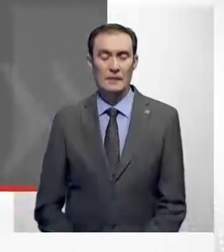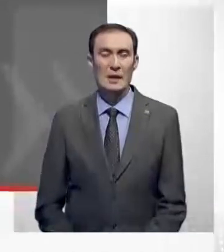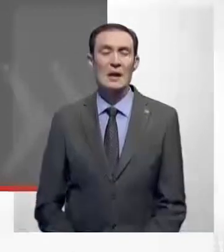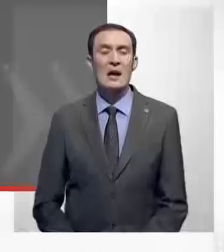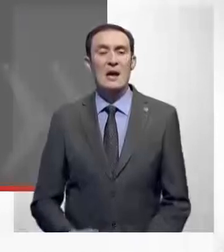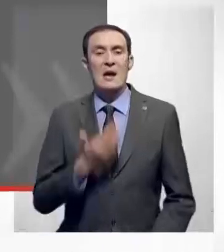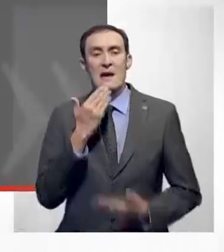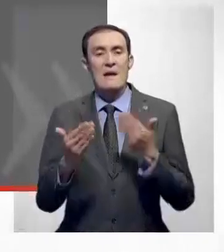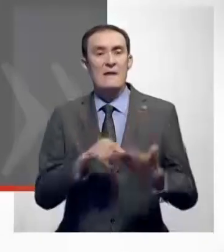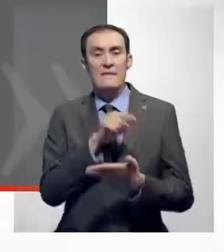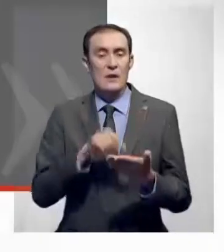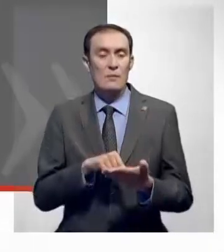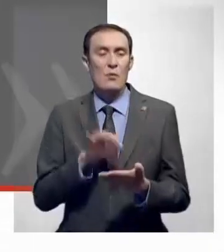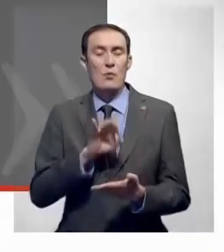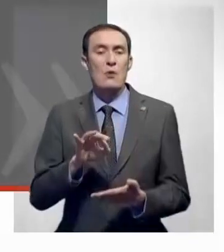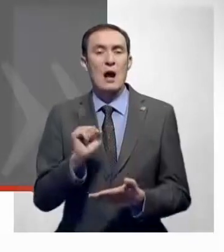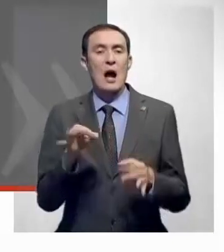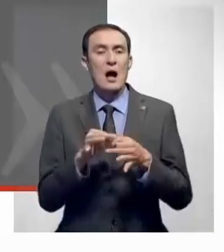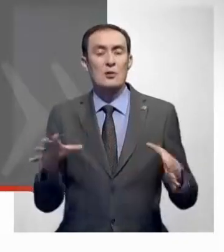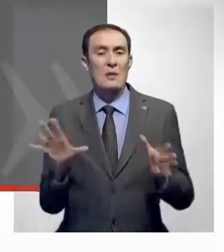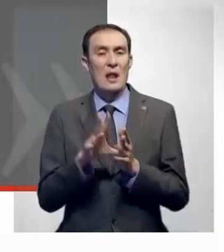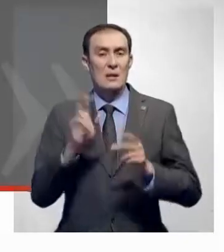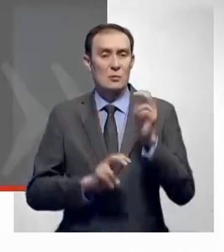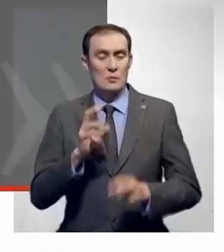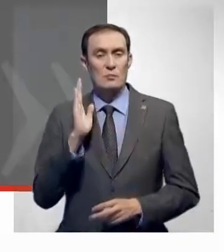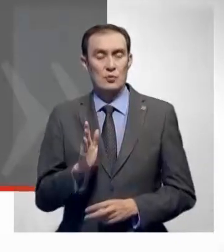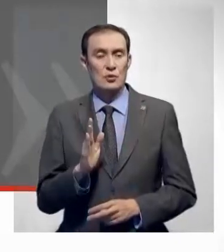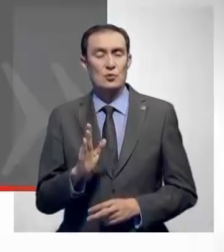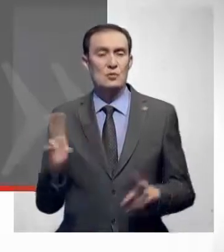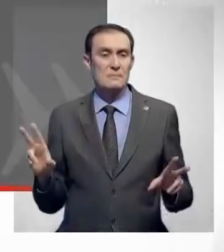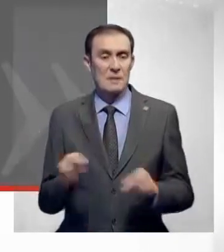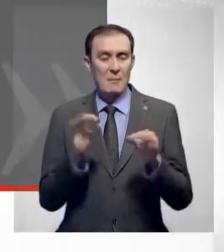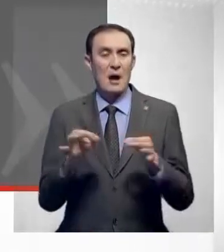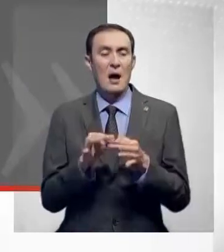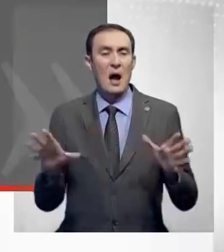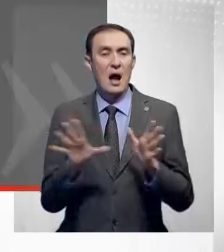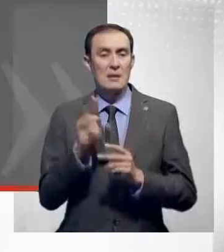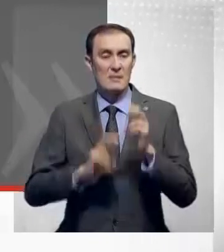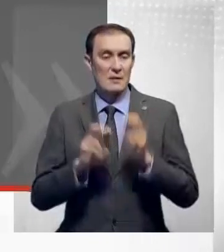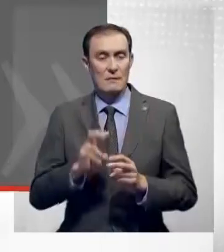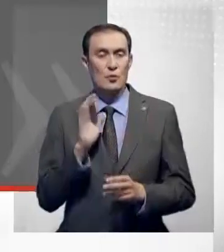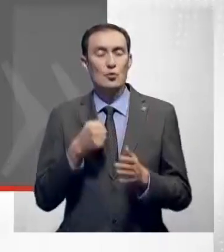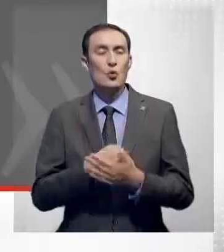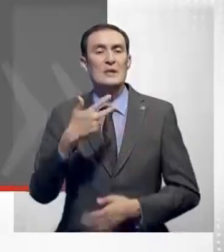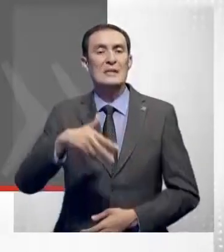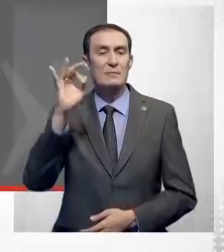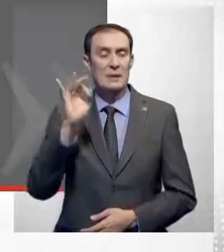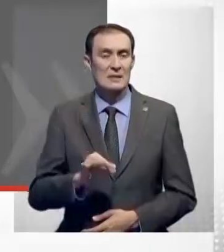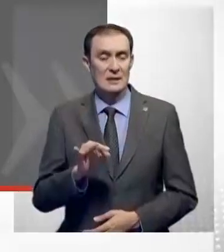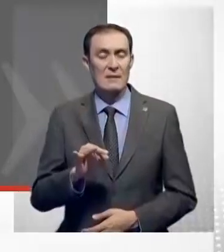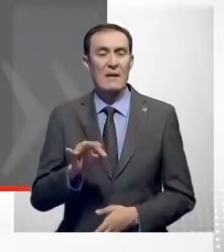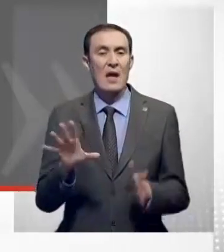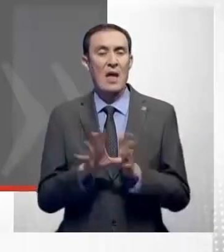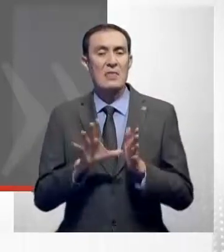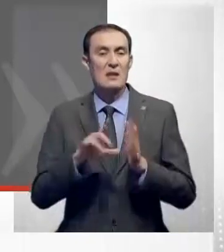Поскольку референдум по вопросу атомной электростанции может увенчаться успехом, атомная энергетика может занять до 30%